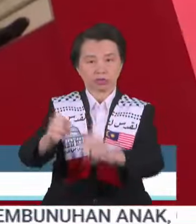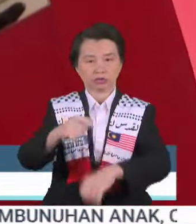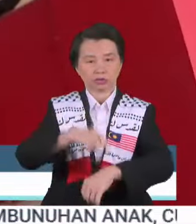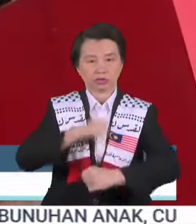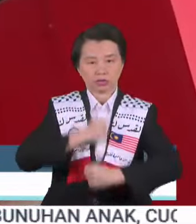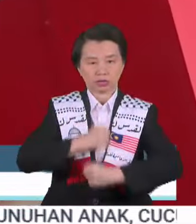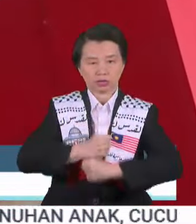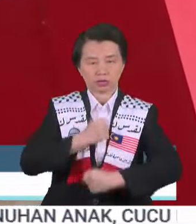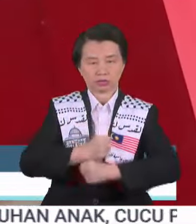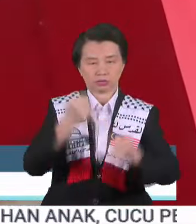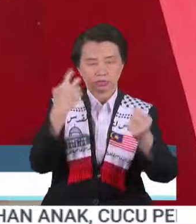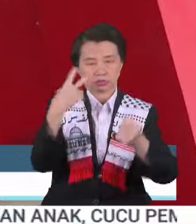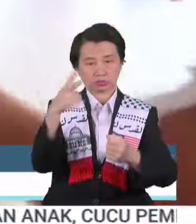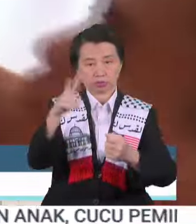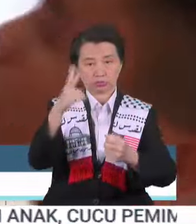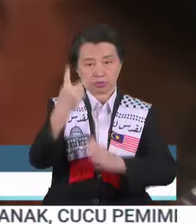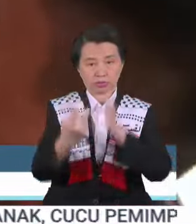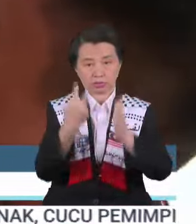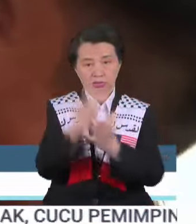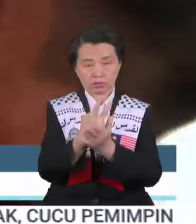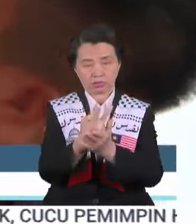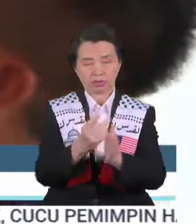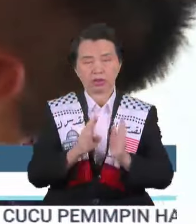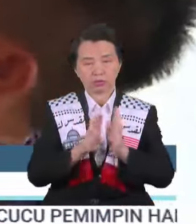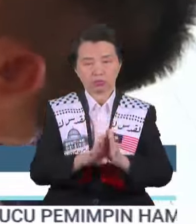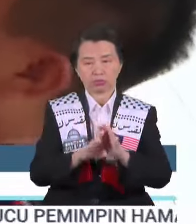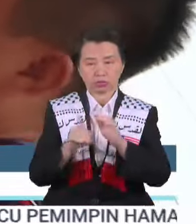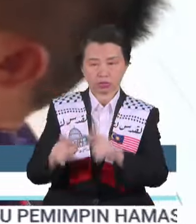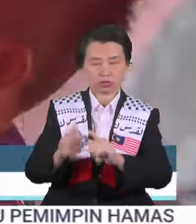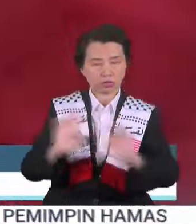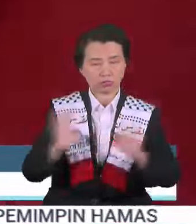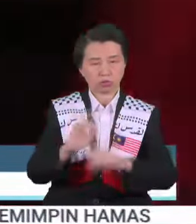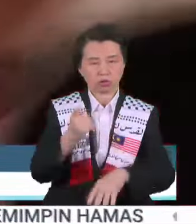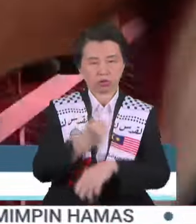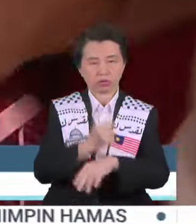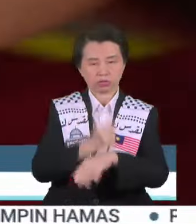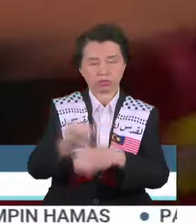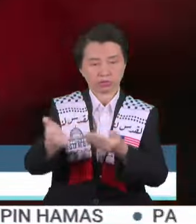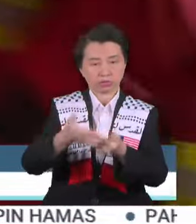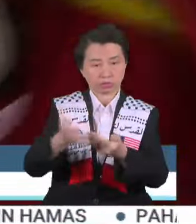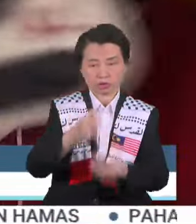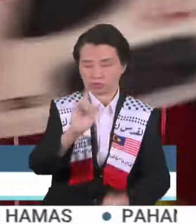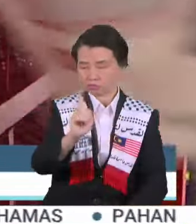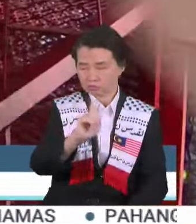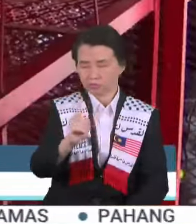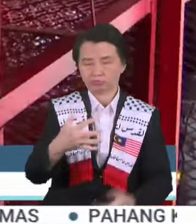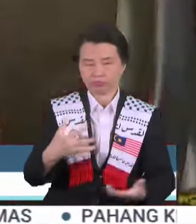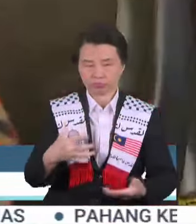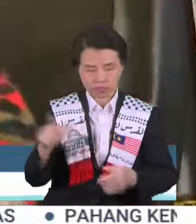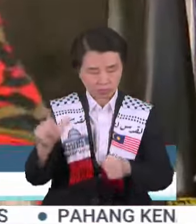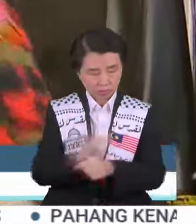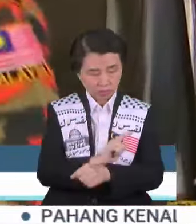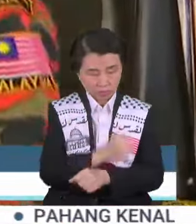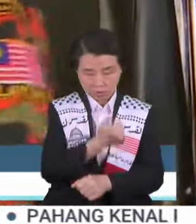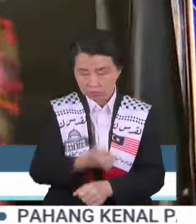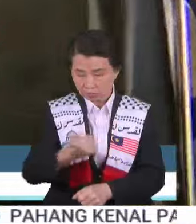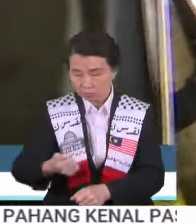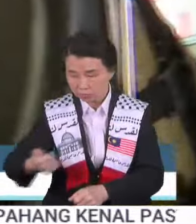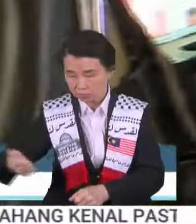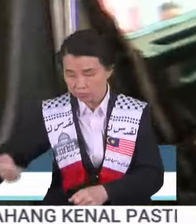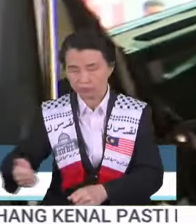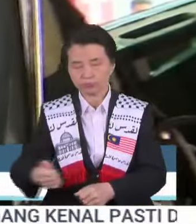bekerja sehingga 12 jam sehari membuktikan ia bukan tugas yang mudah. Selain kelengkapan aset dan